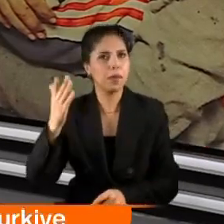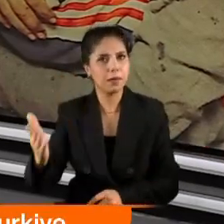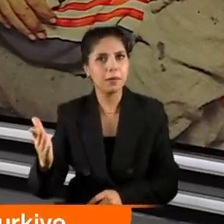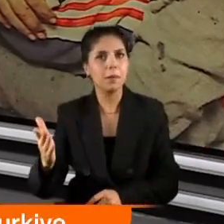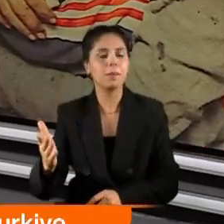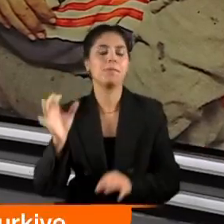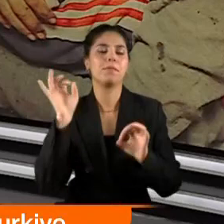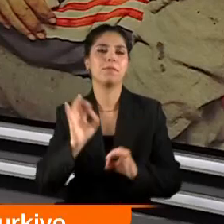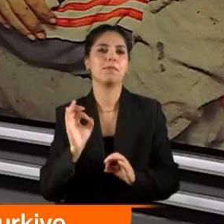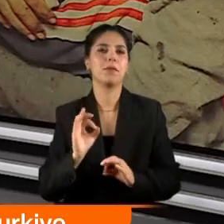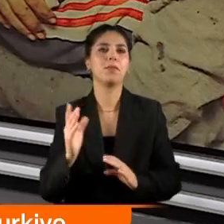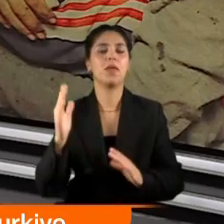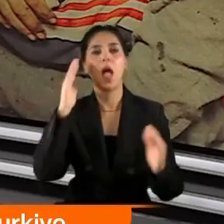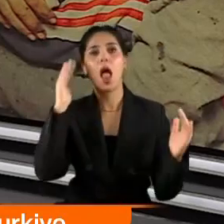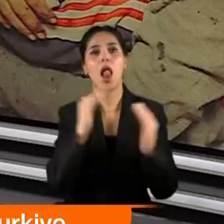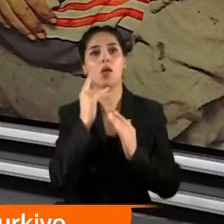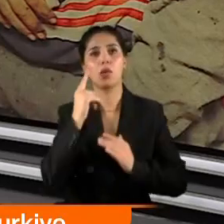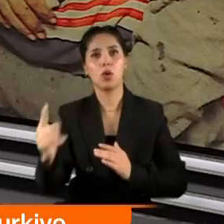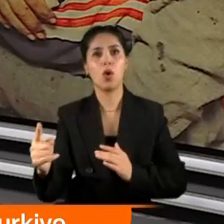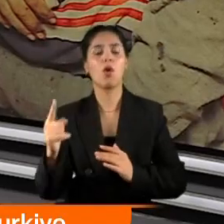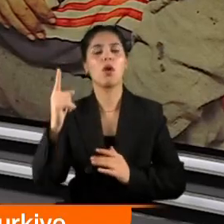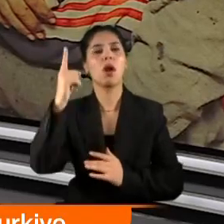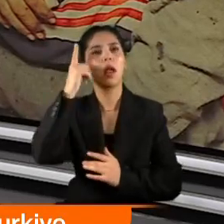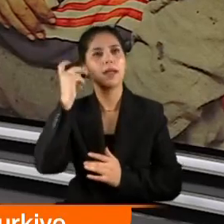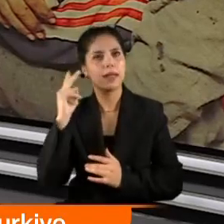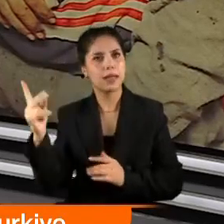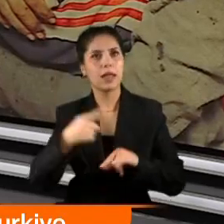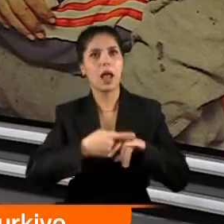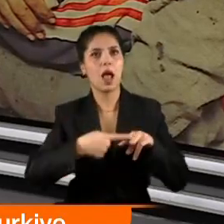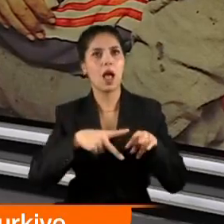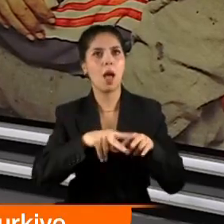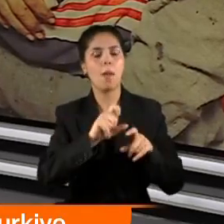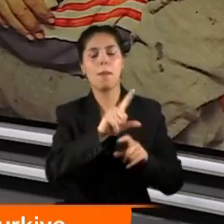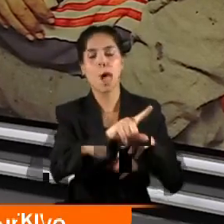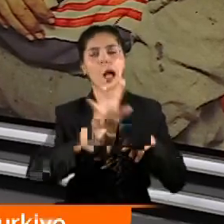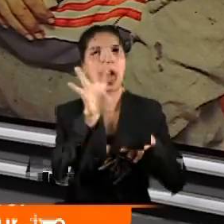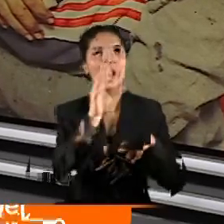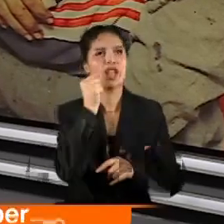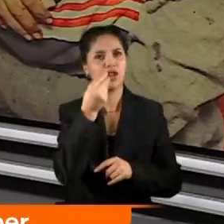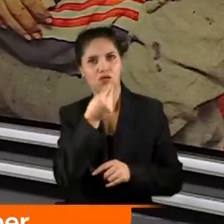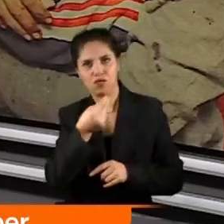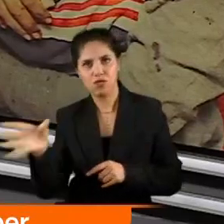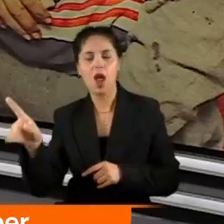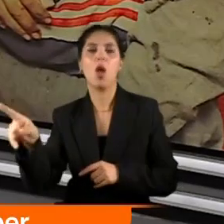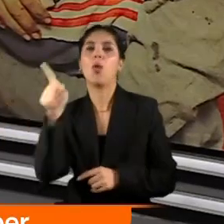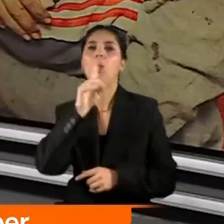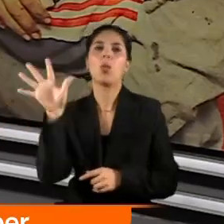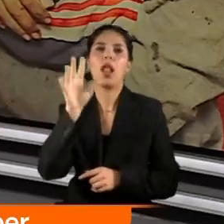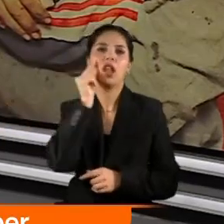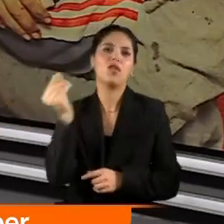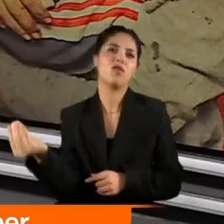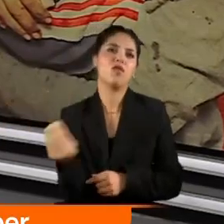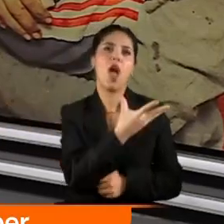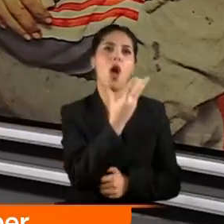Nihayet o noktadayız. Anlaşmaya göre Tel Aviv Hamas'ın bırakacağı 50 rehine karşılık 150 Filistinli esiri serbest